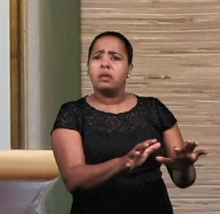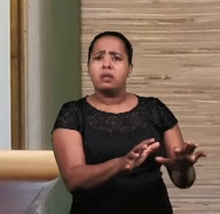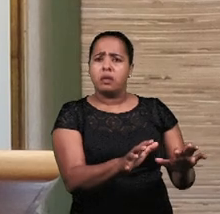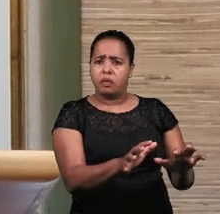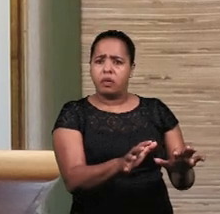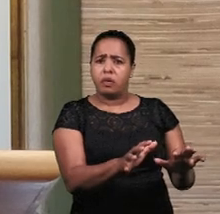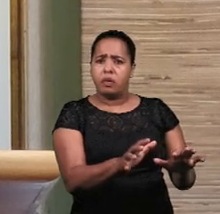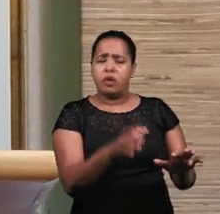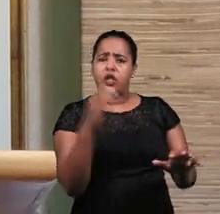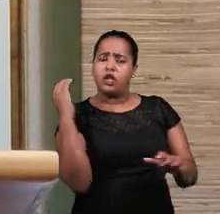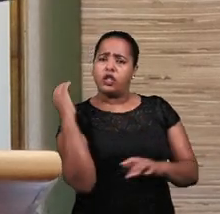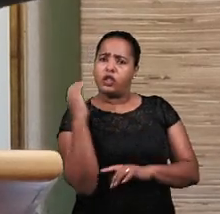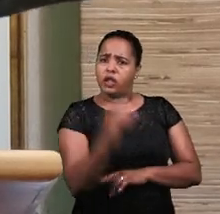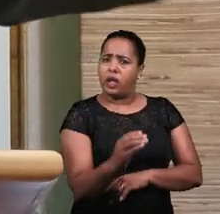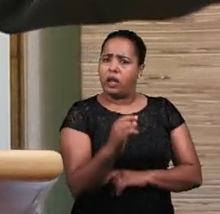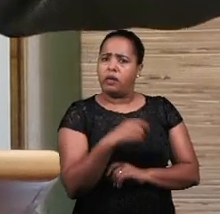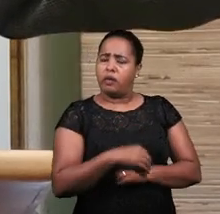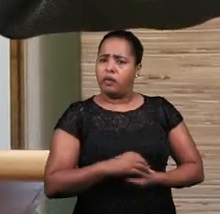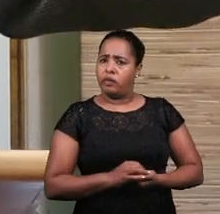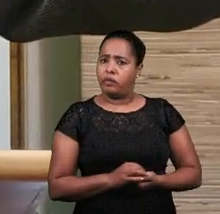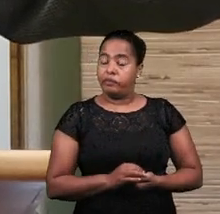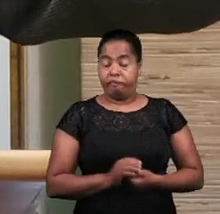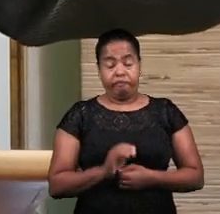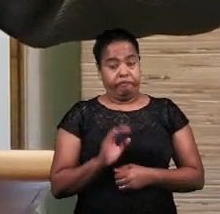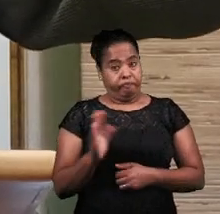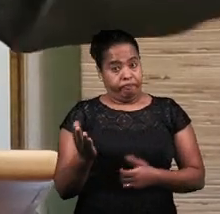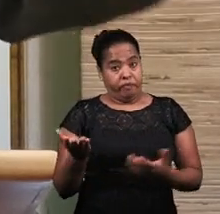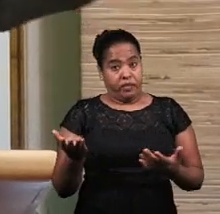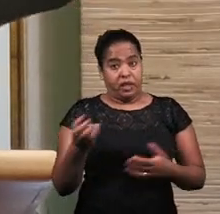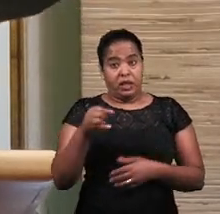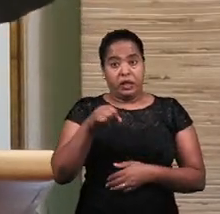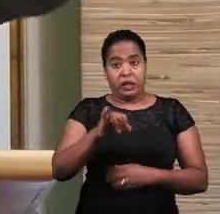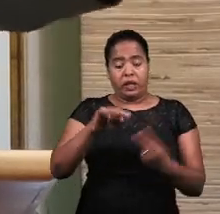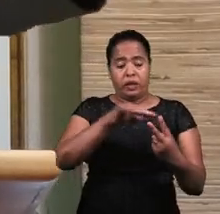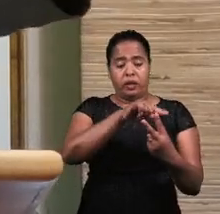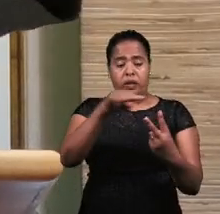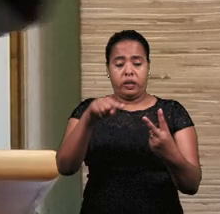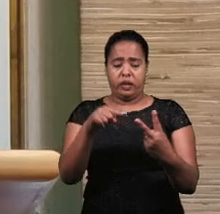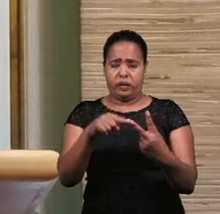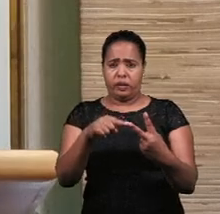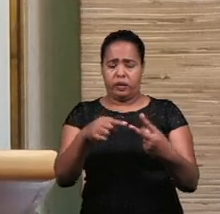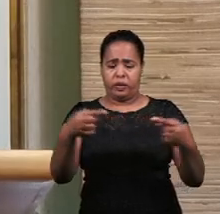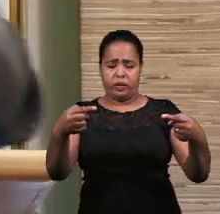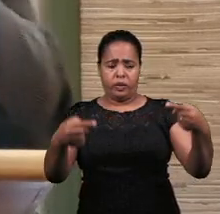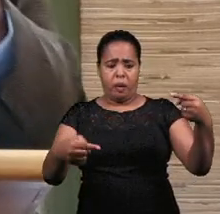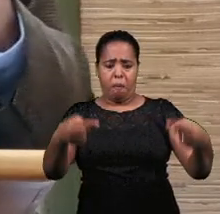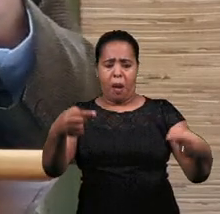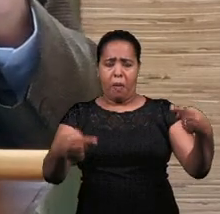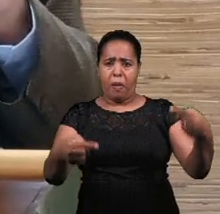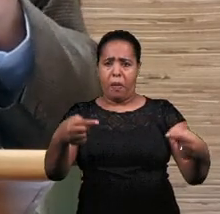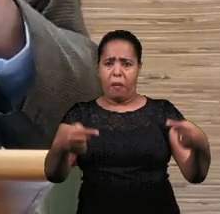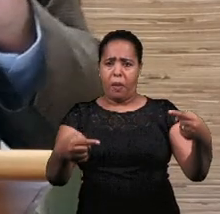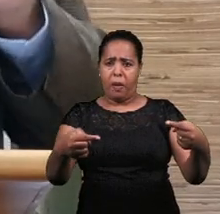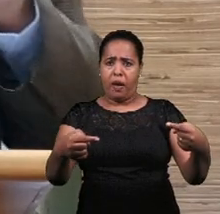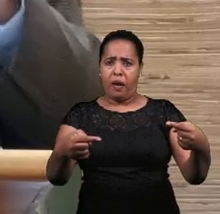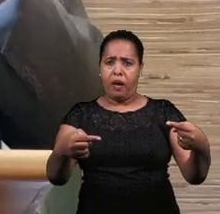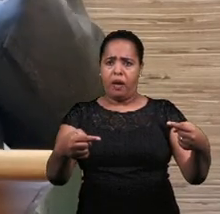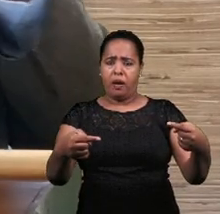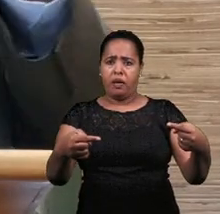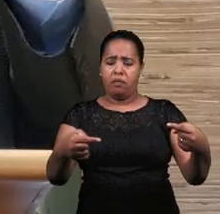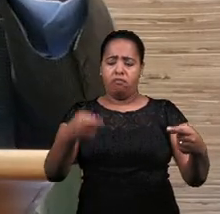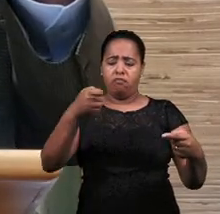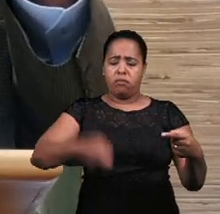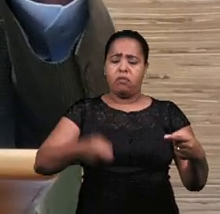Si quelqu'un aujourd'hui met ces deux situations dans un jugement, tout le monde allait voir, non,